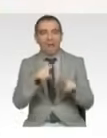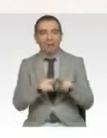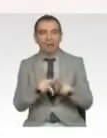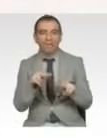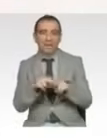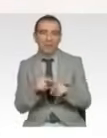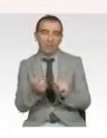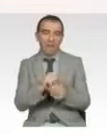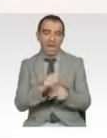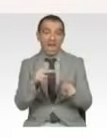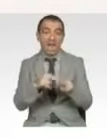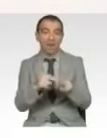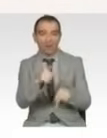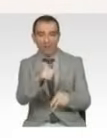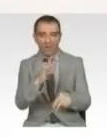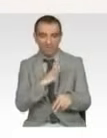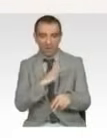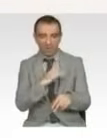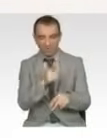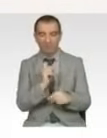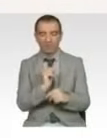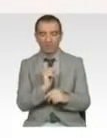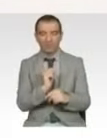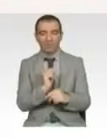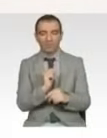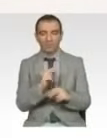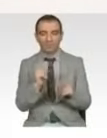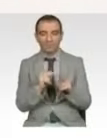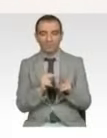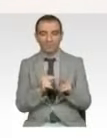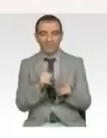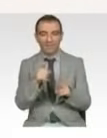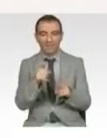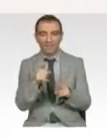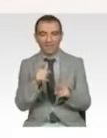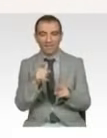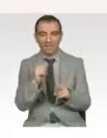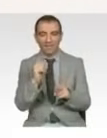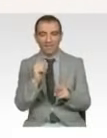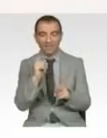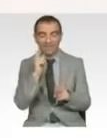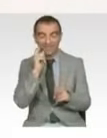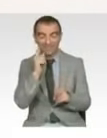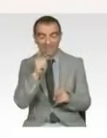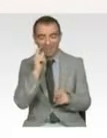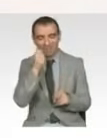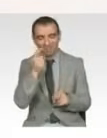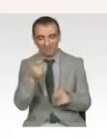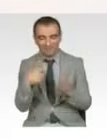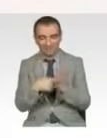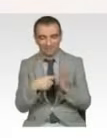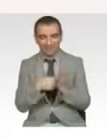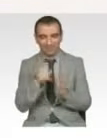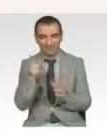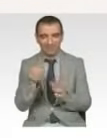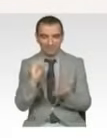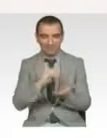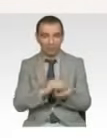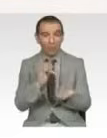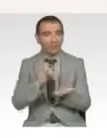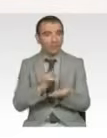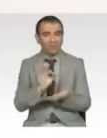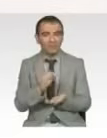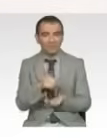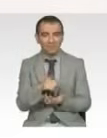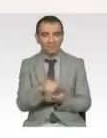yukarıdaki. Kaloba da var. Kaloba da mı var? Evet. Kaloba dayımızın ismiydi galiba. Evet. Kaloba dayı. Ortadaki kim?